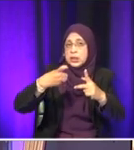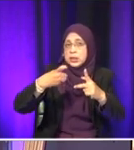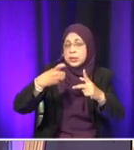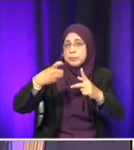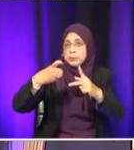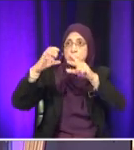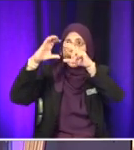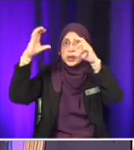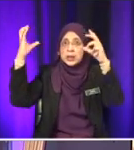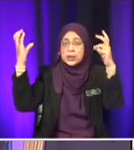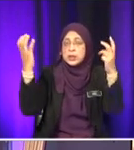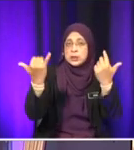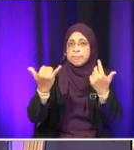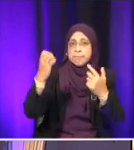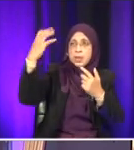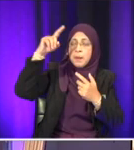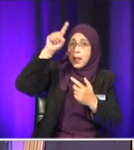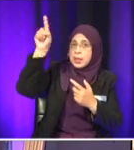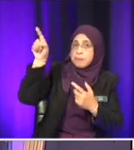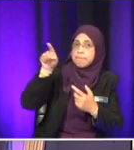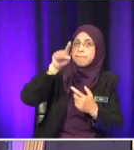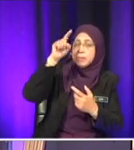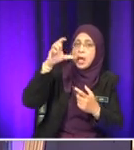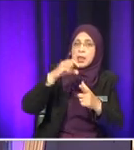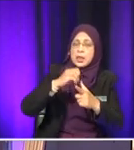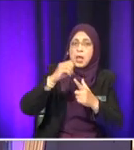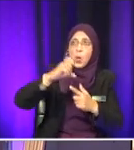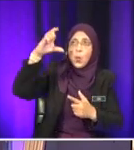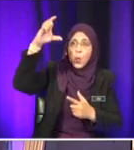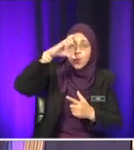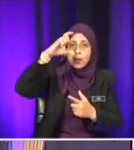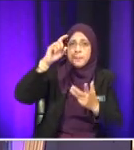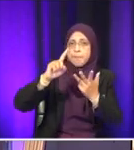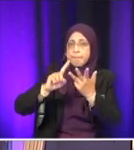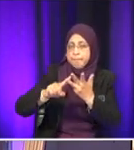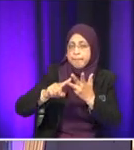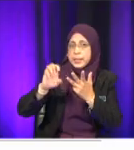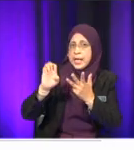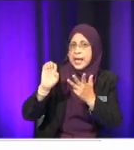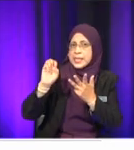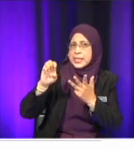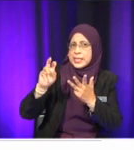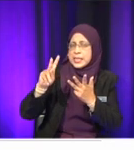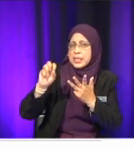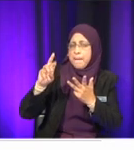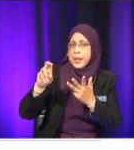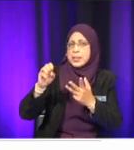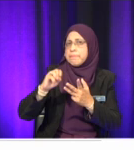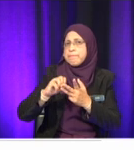atmosfera ataupun cahaya matahari ataupun bulan kemudian expression berkaitan dengan emosi